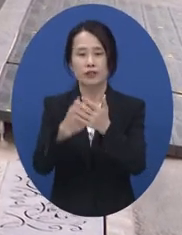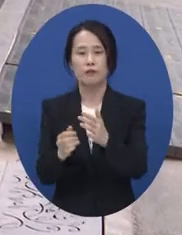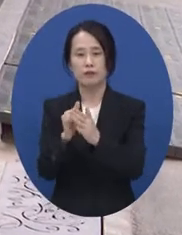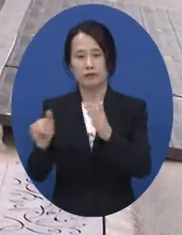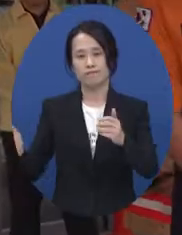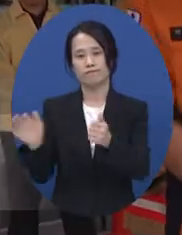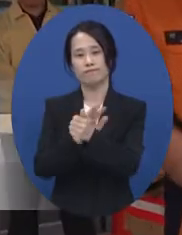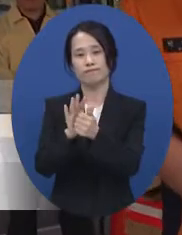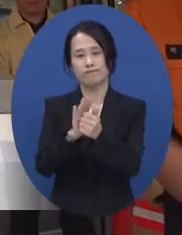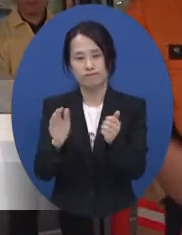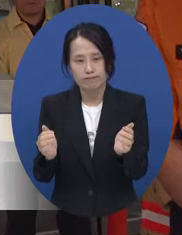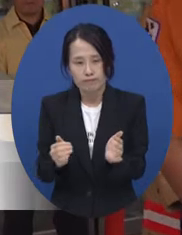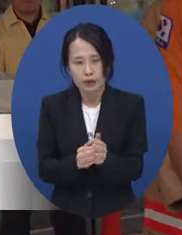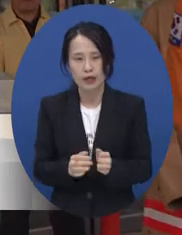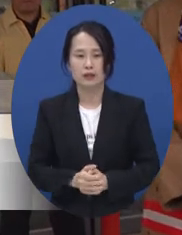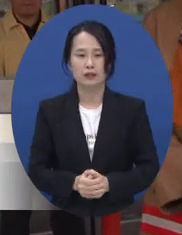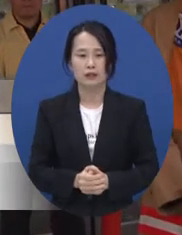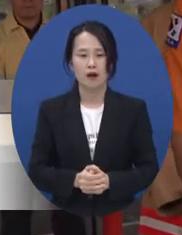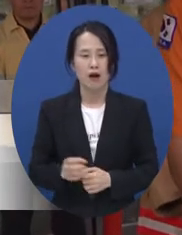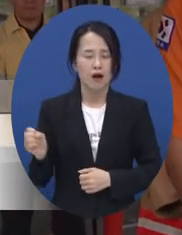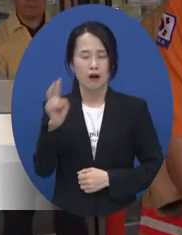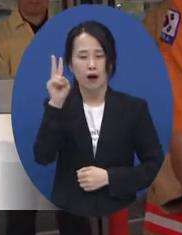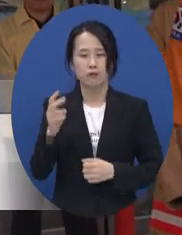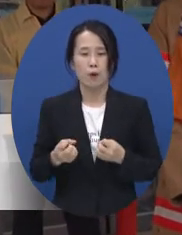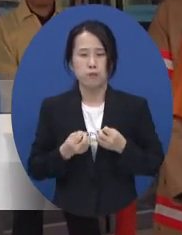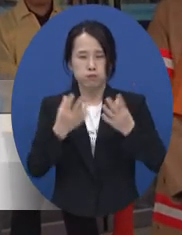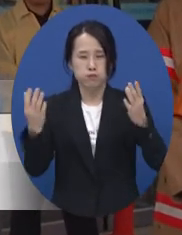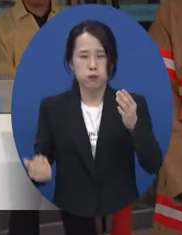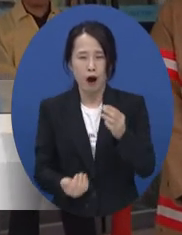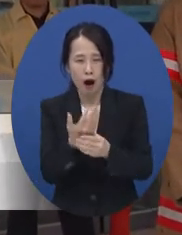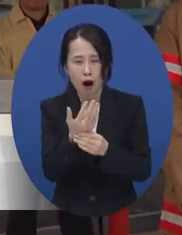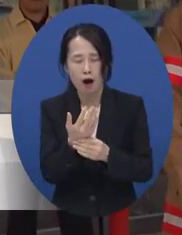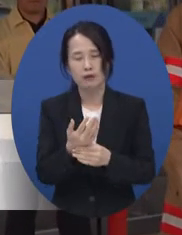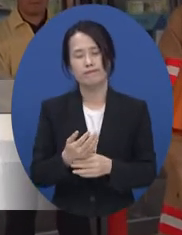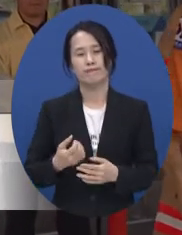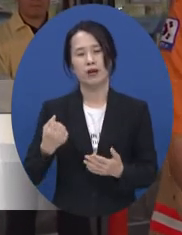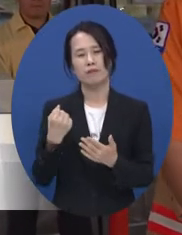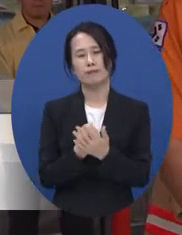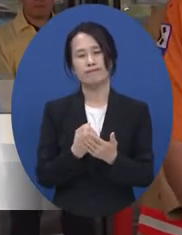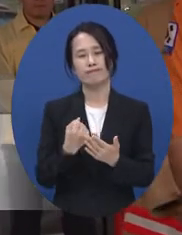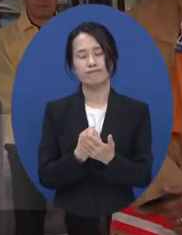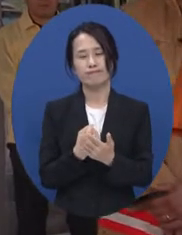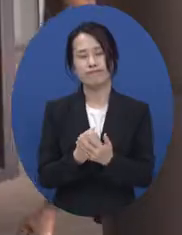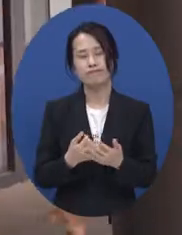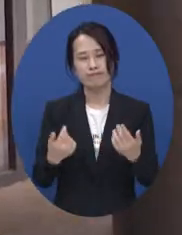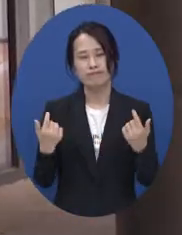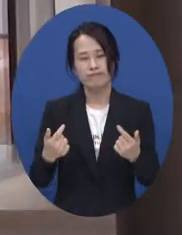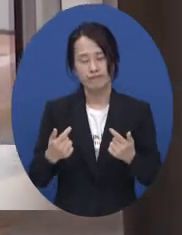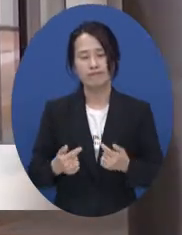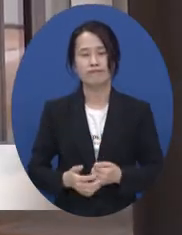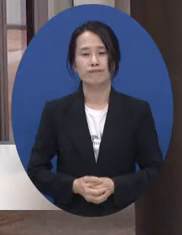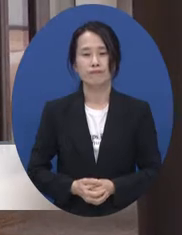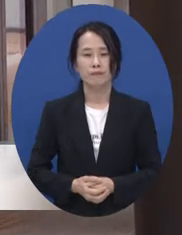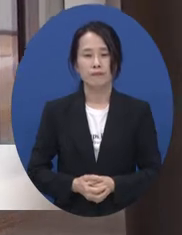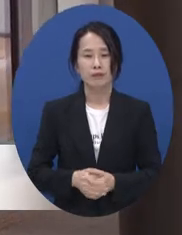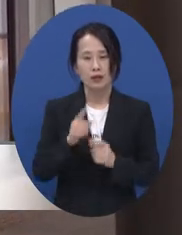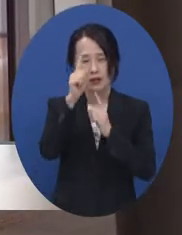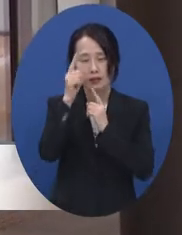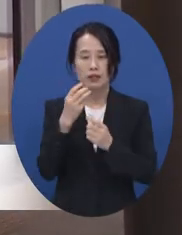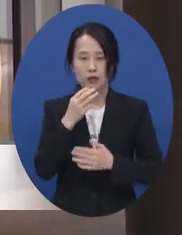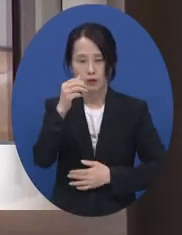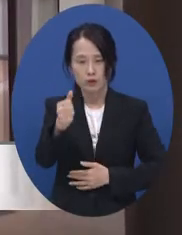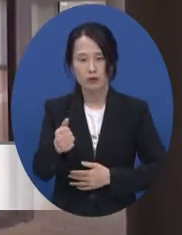위로했습니다. 예측 못한 폭발 사고인데 가슴 아프죠. 언제나. 이 지사는